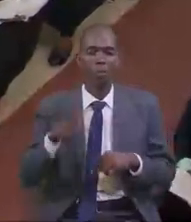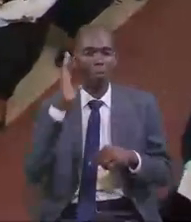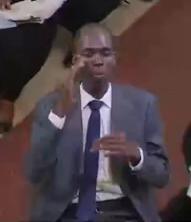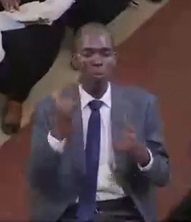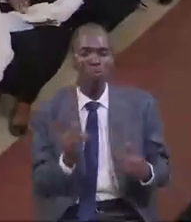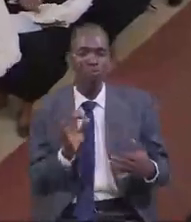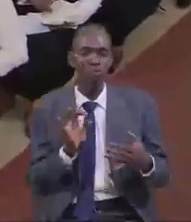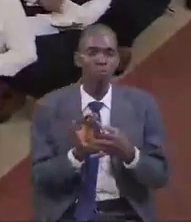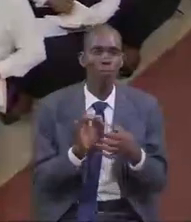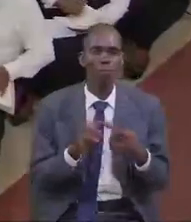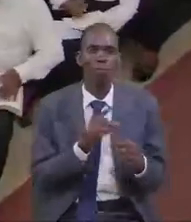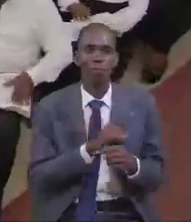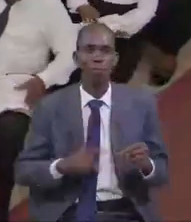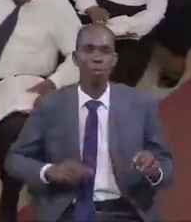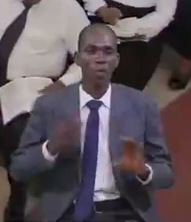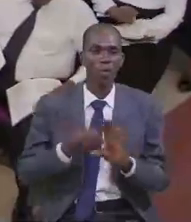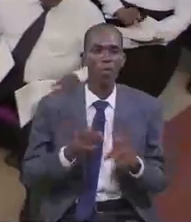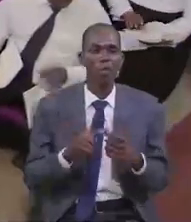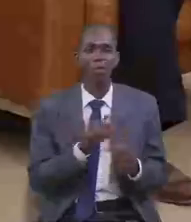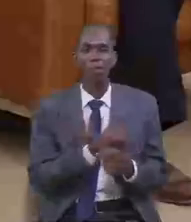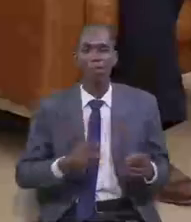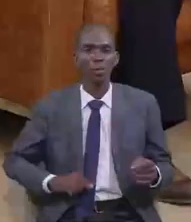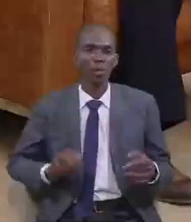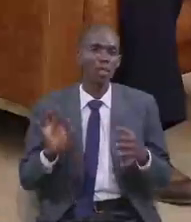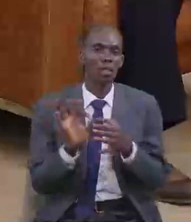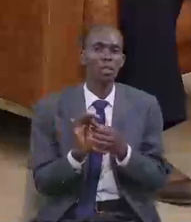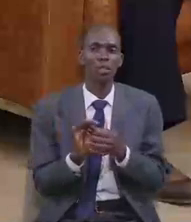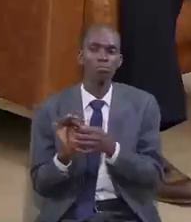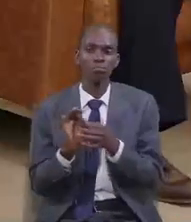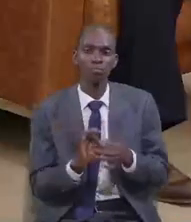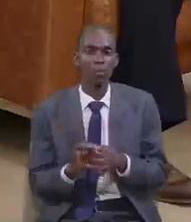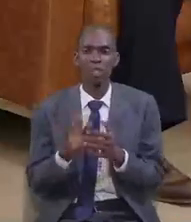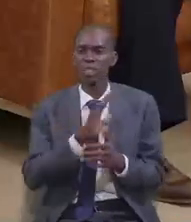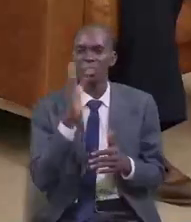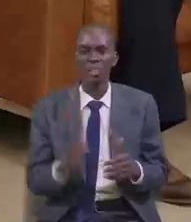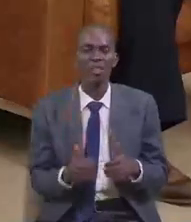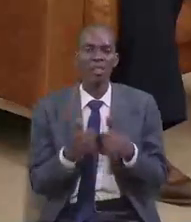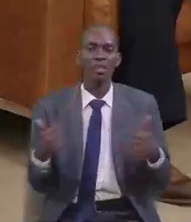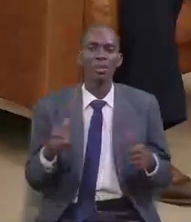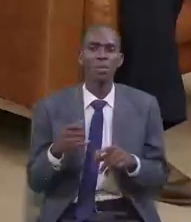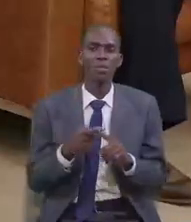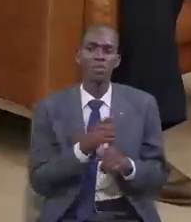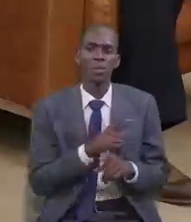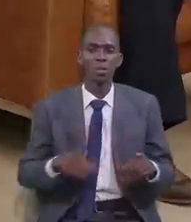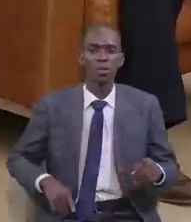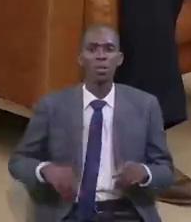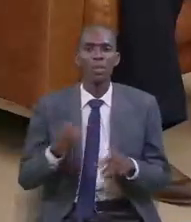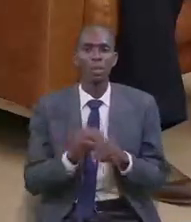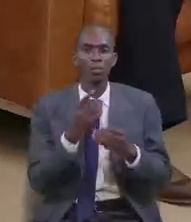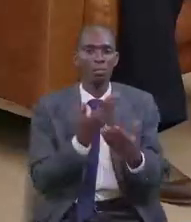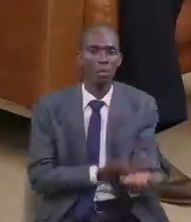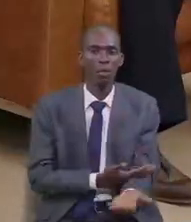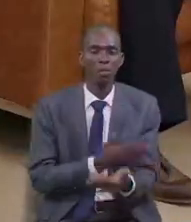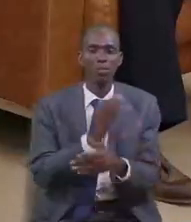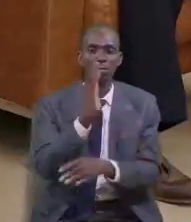Seigneur, qui se colle au Seigneur, sans se séparer du Seigneur le jour, le matin, le